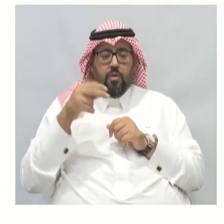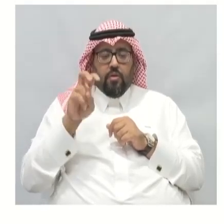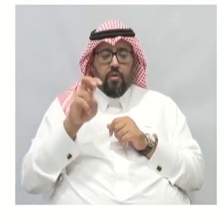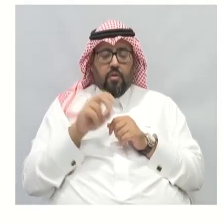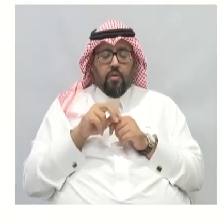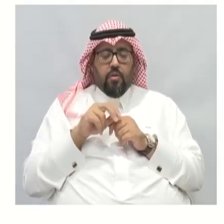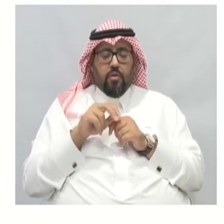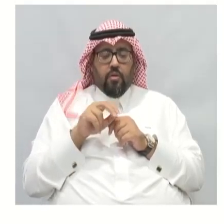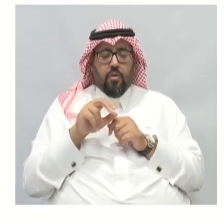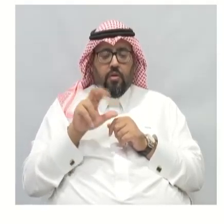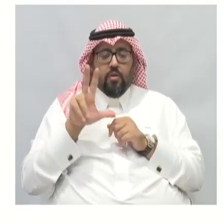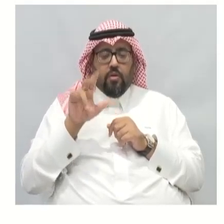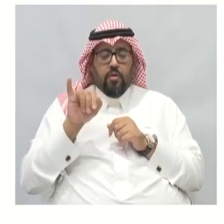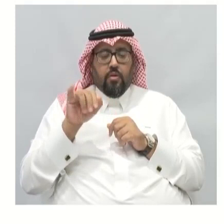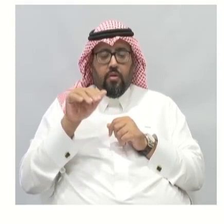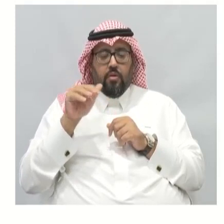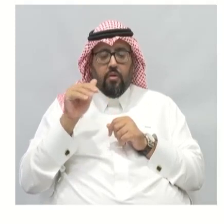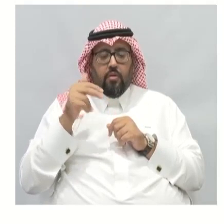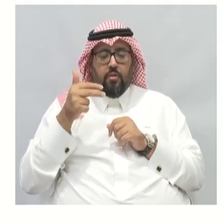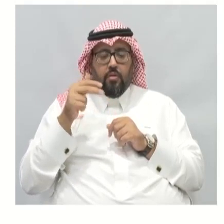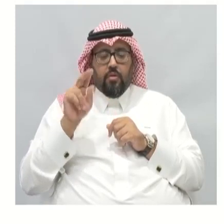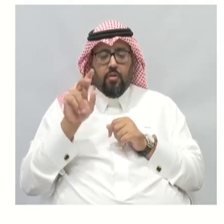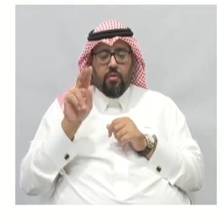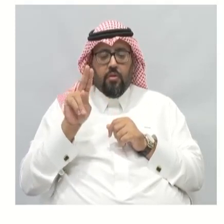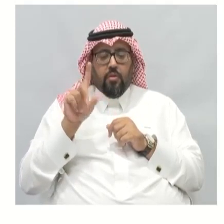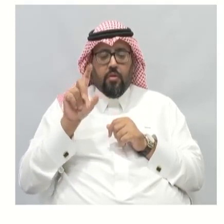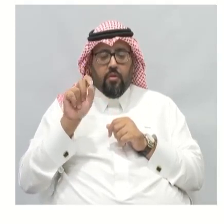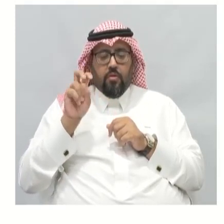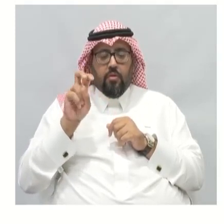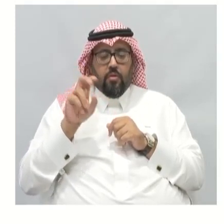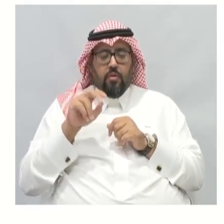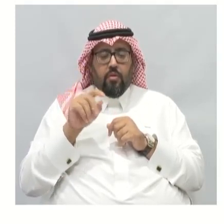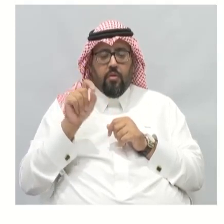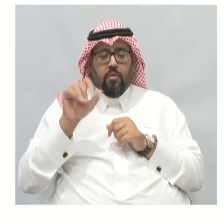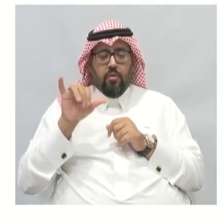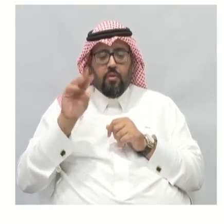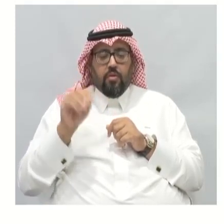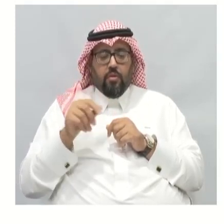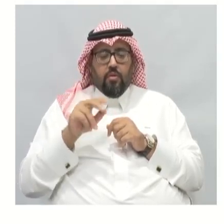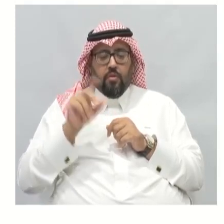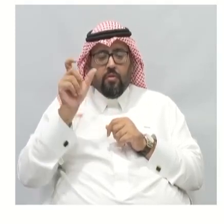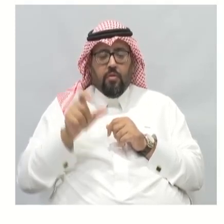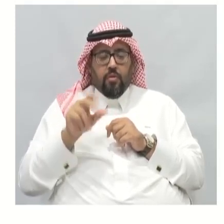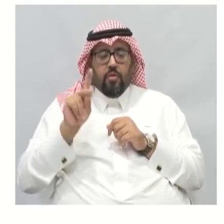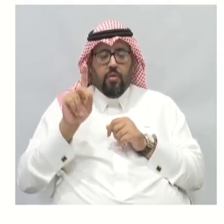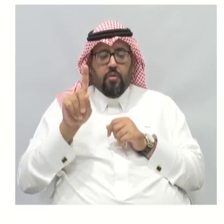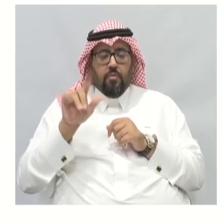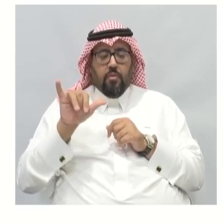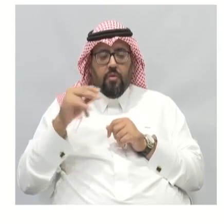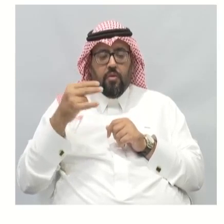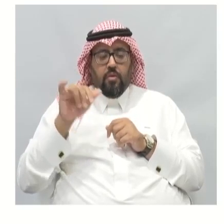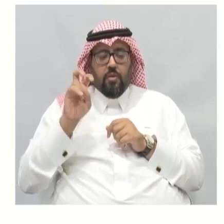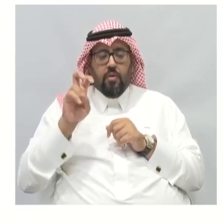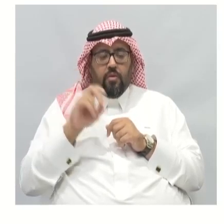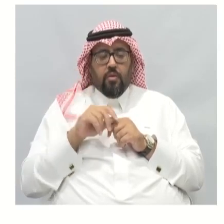توفر مقومات الصناعه المختلفه فيها من موارد طبيعيه هنا الاسباب ننتبه